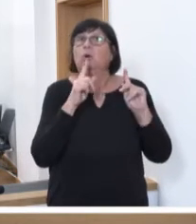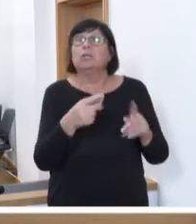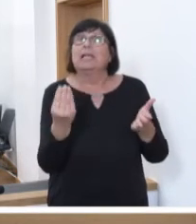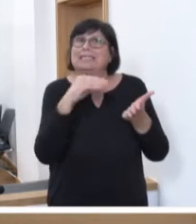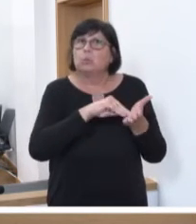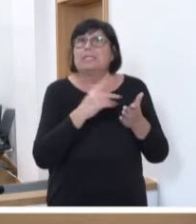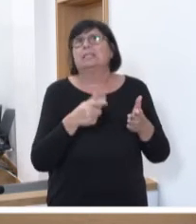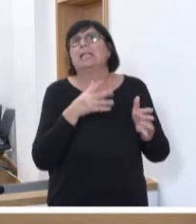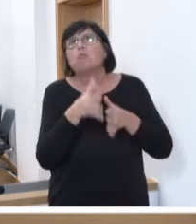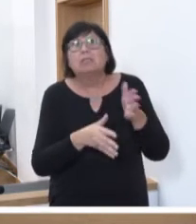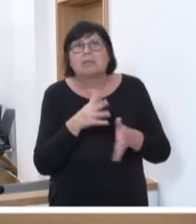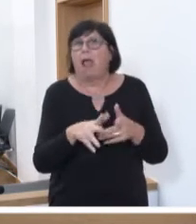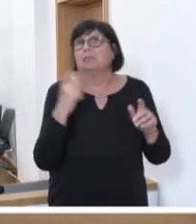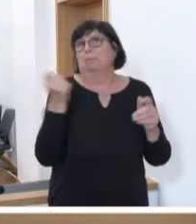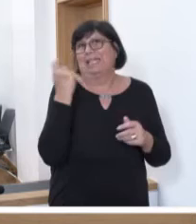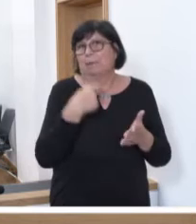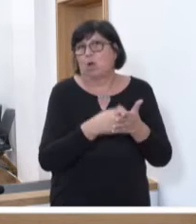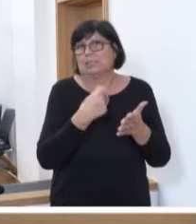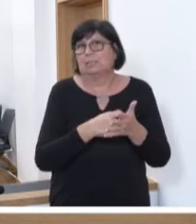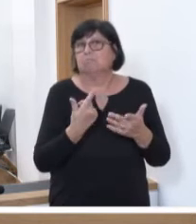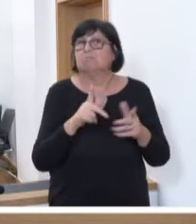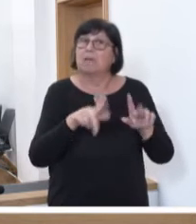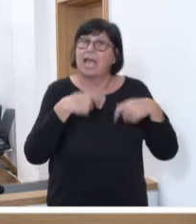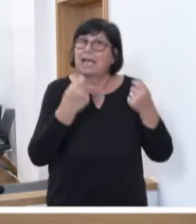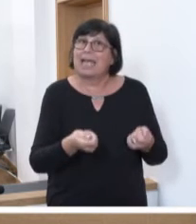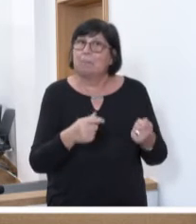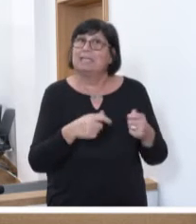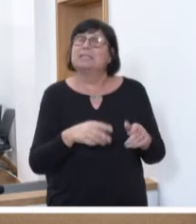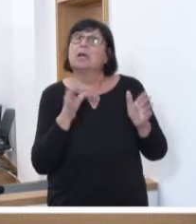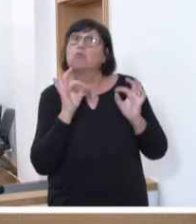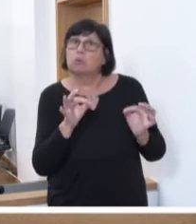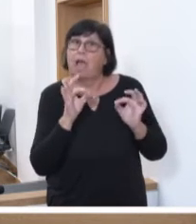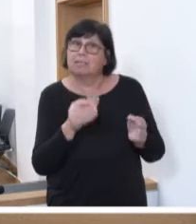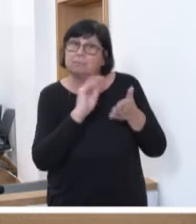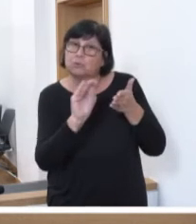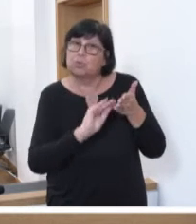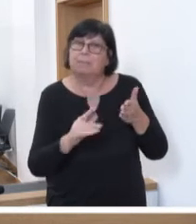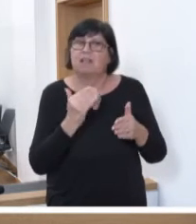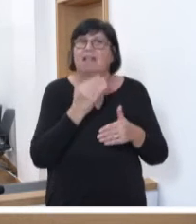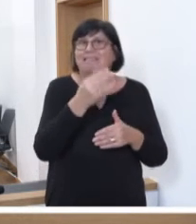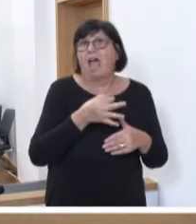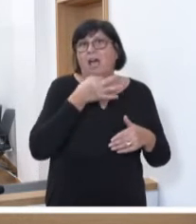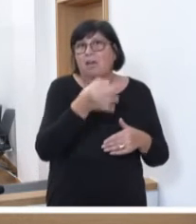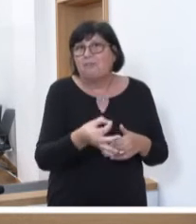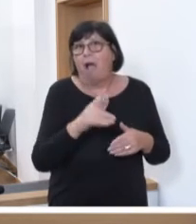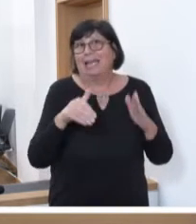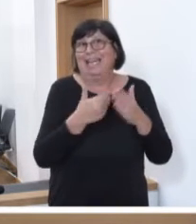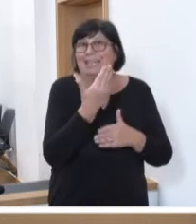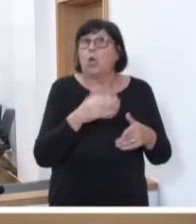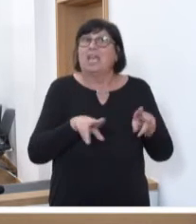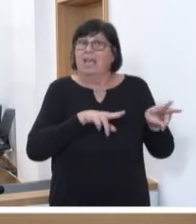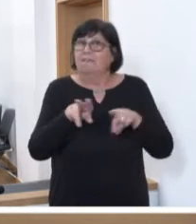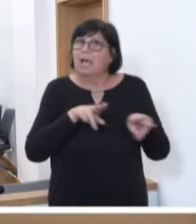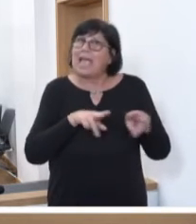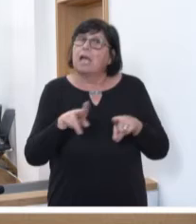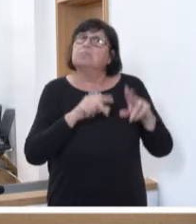zusätzlichen Unterhalts- und Betriebskosten. Im Ergebnis kamen die Gutachten zu der Schlussfolgerung, dass die Nachfragepotenziale für Neuverkehre bei allen 5